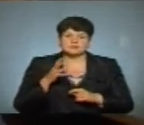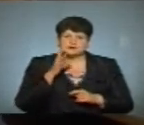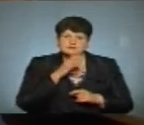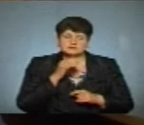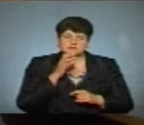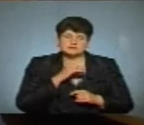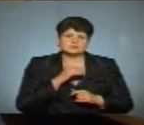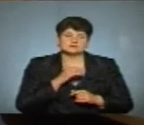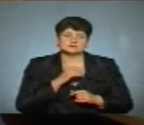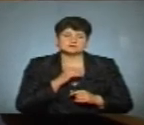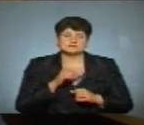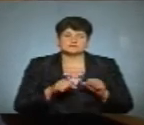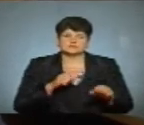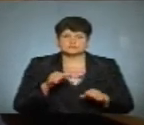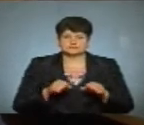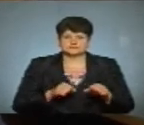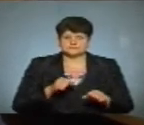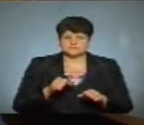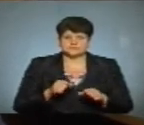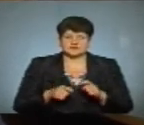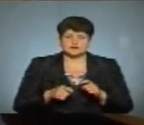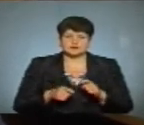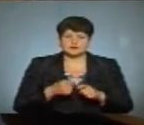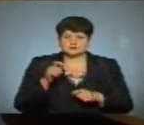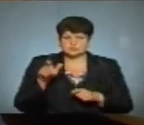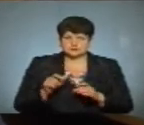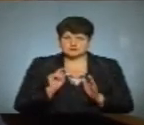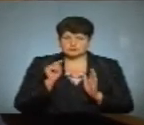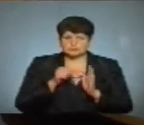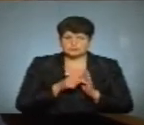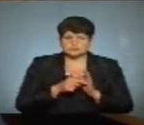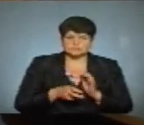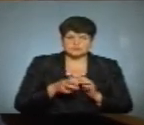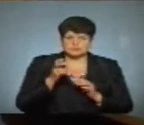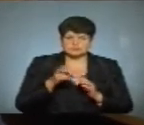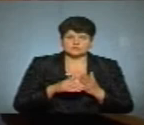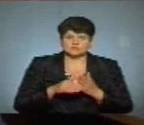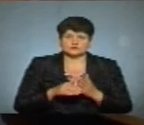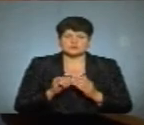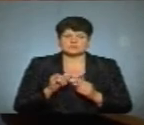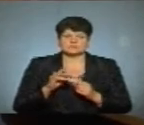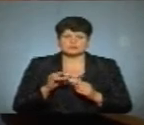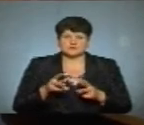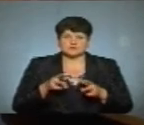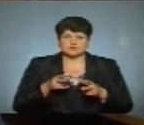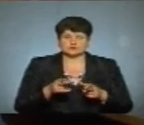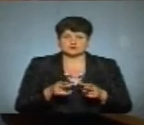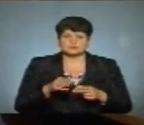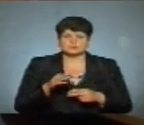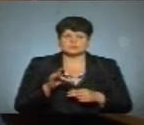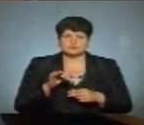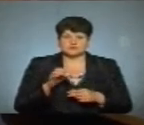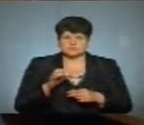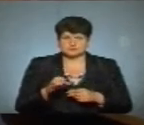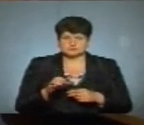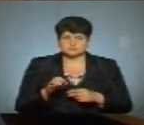викрадалися велосипеди. Злочинець проникав в під'їзд і за допомогою інструментів обрізав трос-замок, який